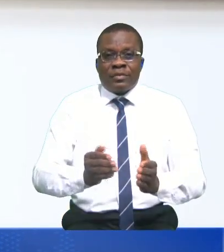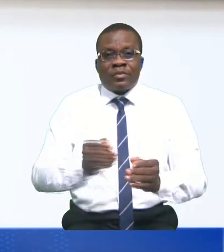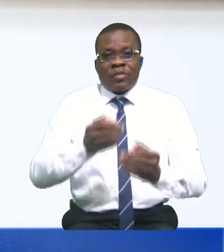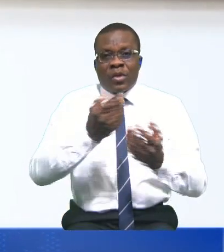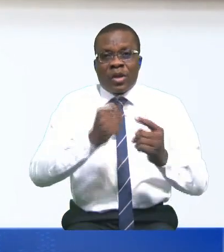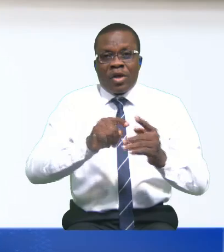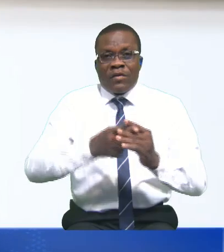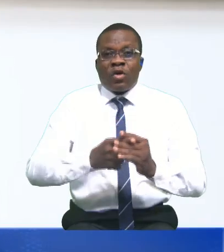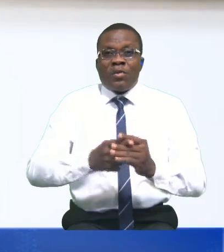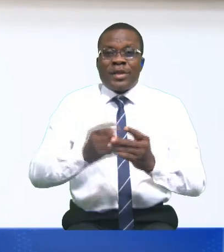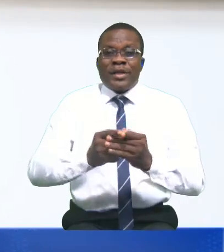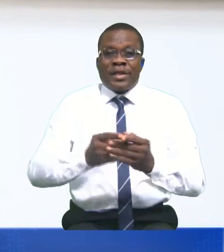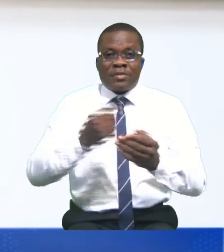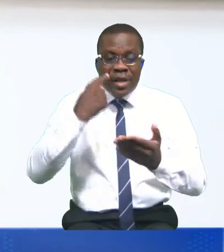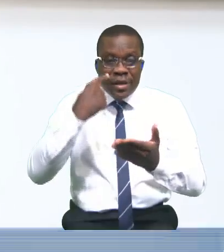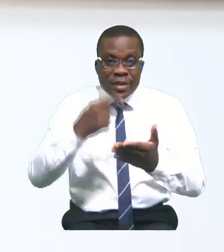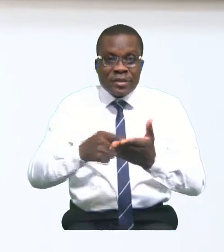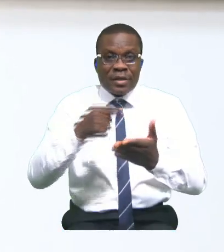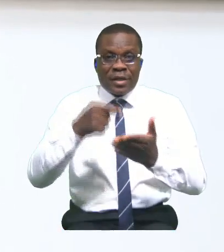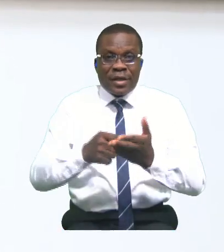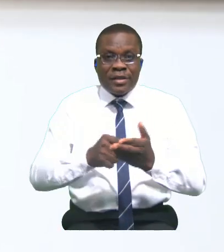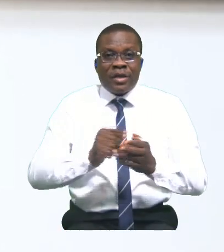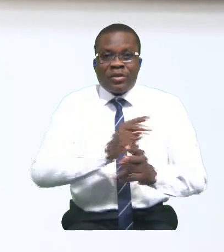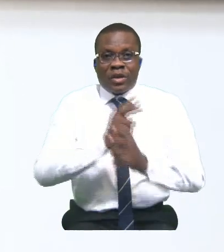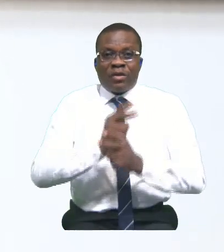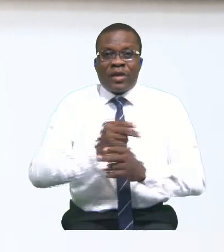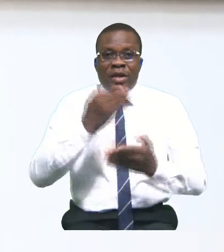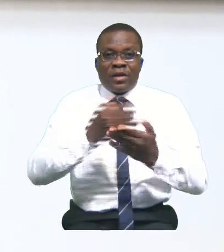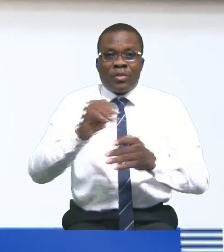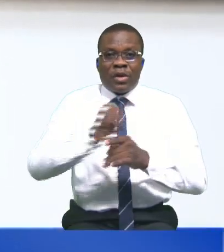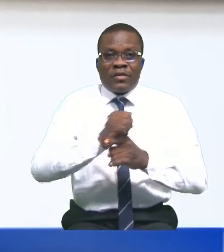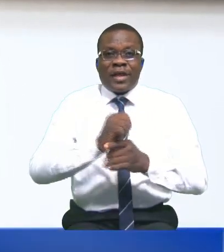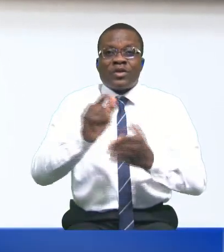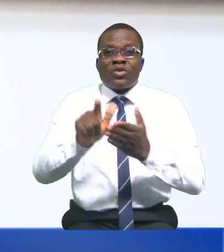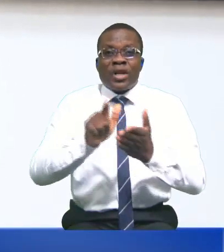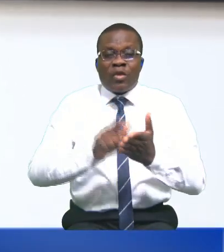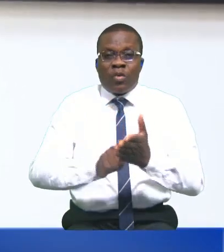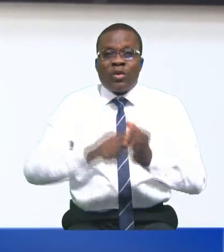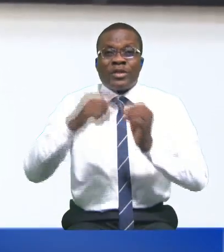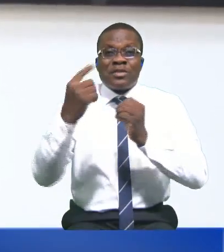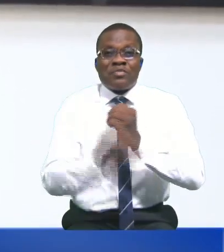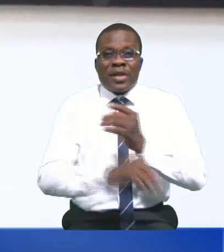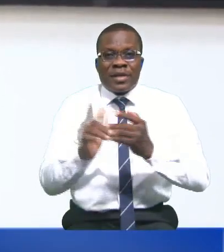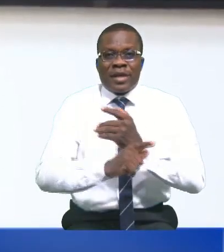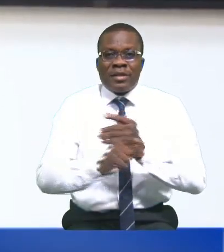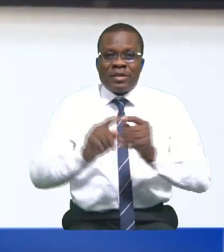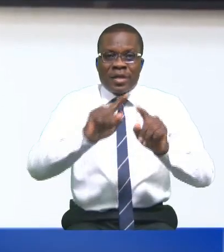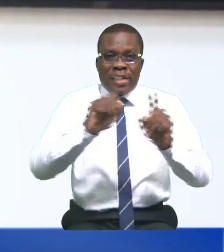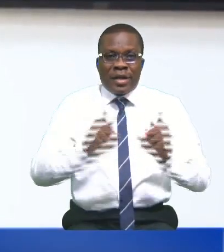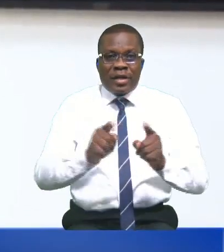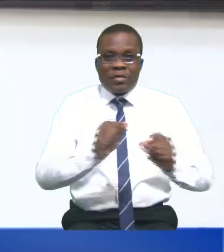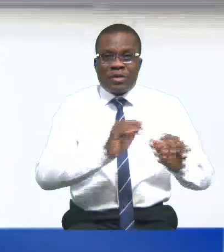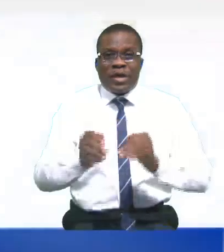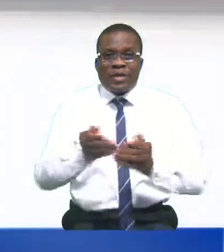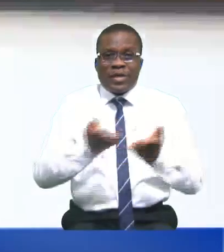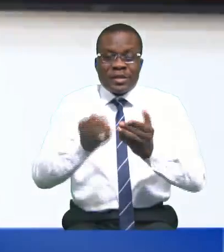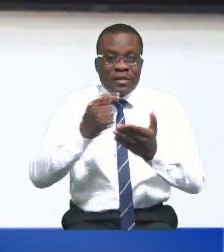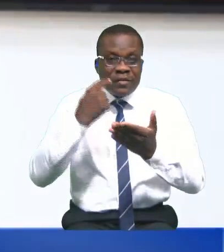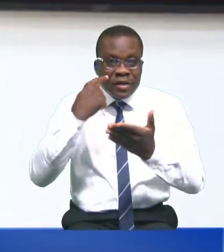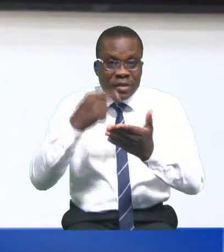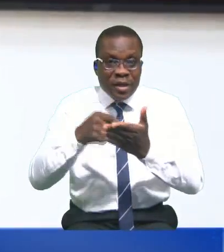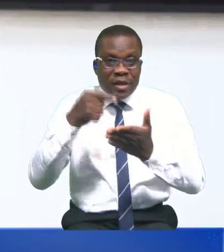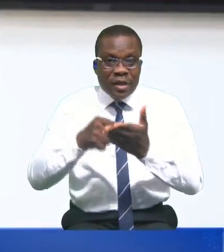des investigations nous veillerons à la bonne application de la loi pénal à l'encadrement de l'action des services d'enquête nous nous